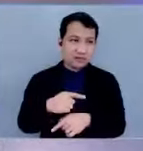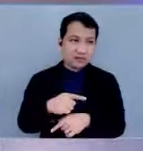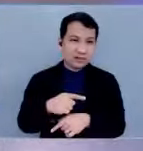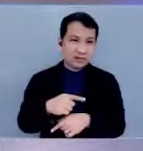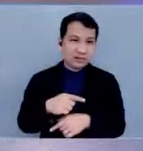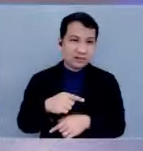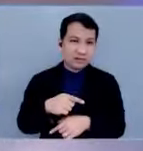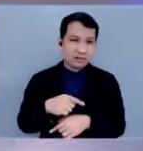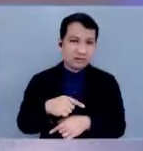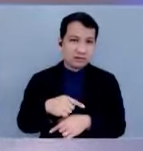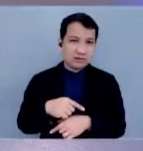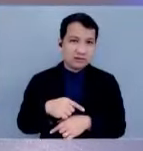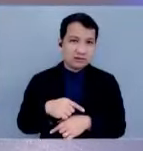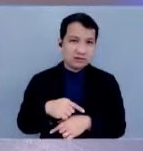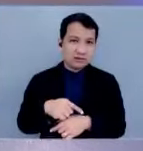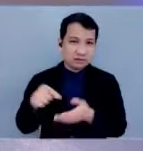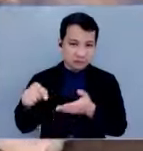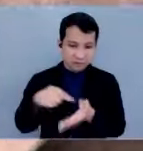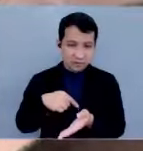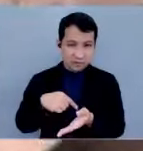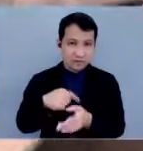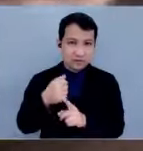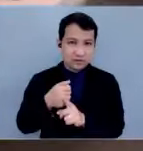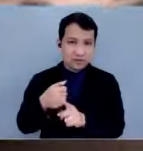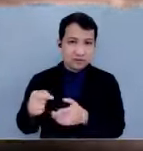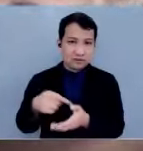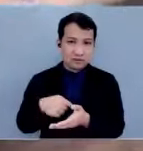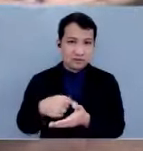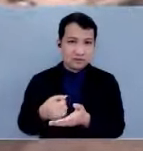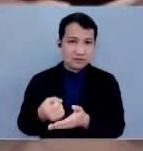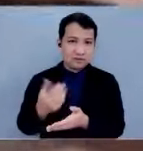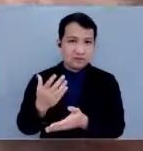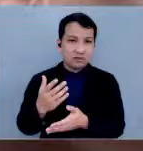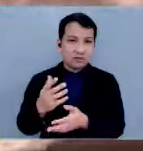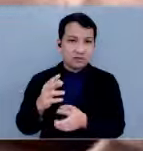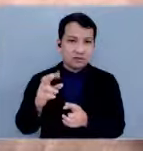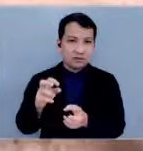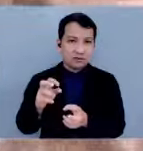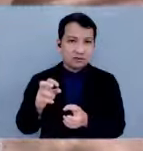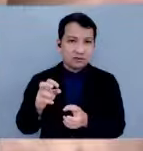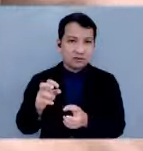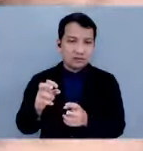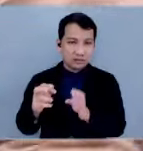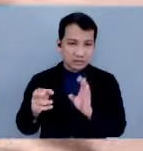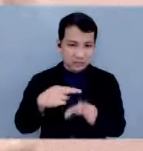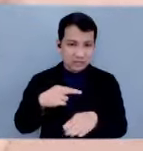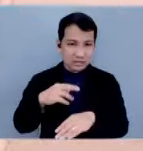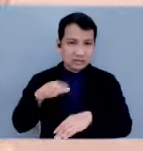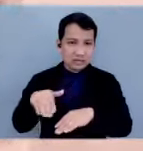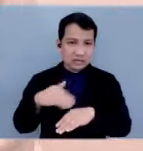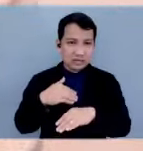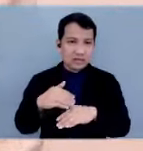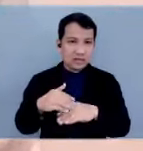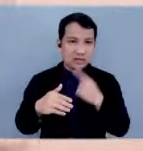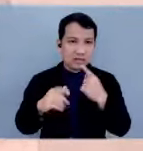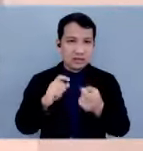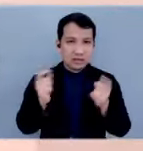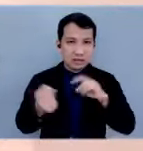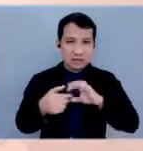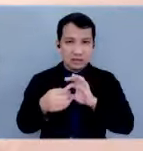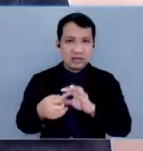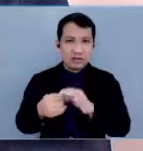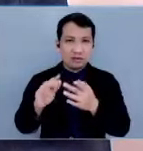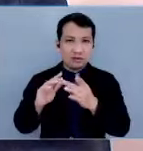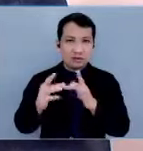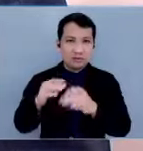from dati na ang payment ko is tumatanggap ako ng what do you call that remittance center. Yes, nag-adjust tayo sa online